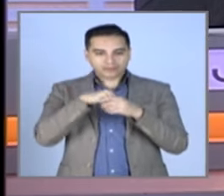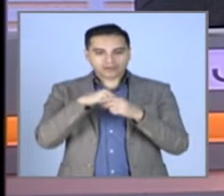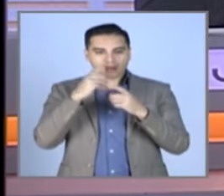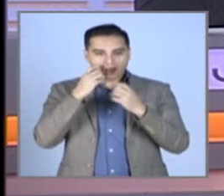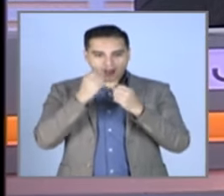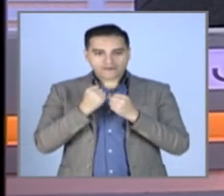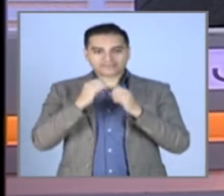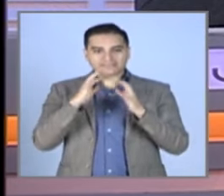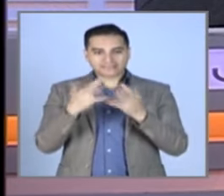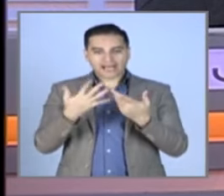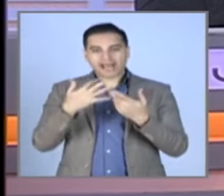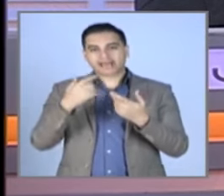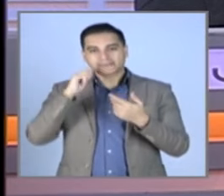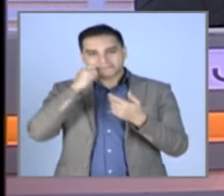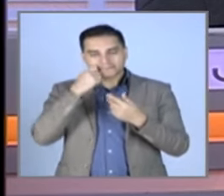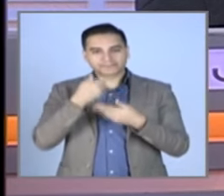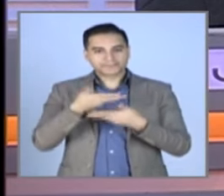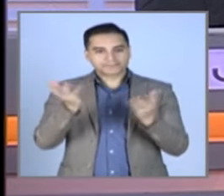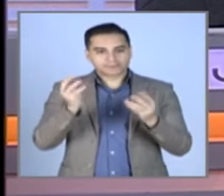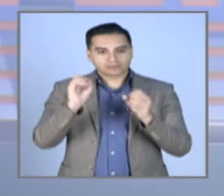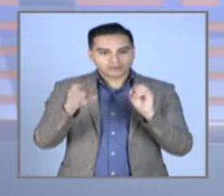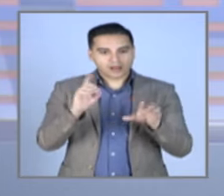يبقى عنده فكره، لازم يبقى عنده